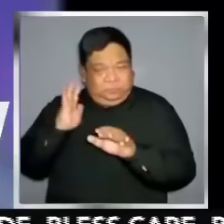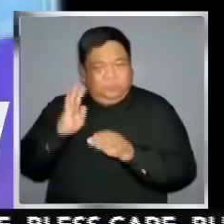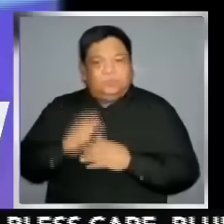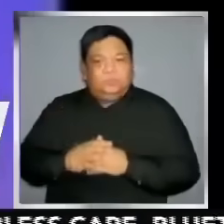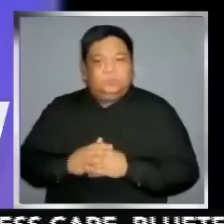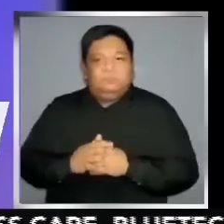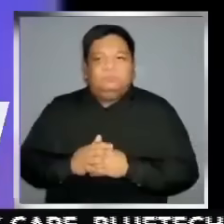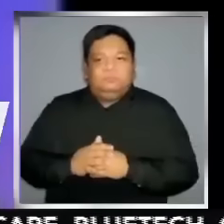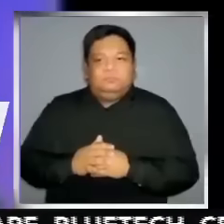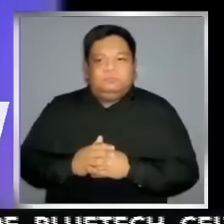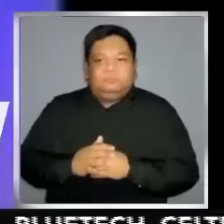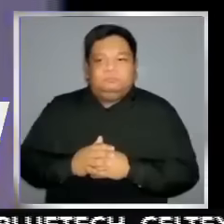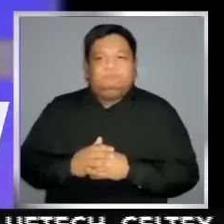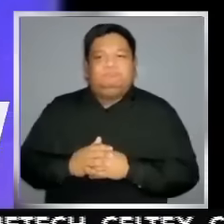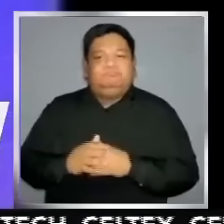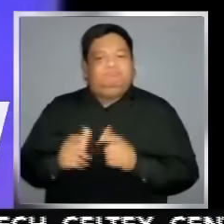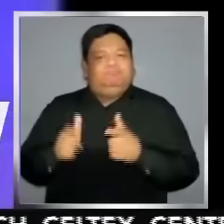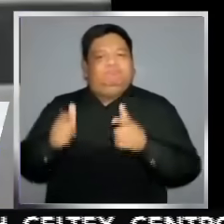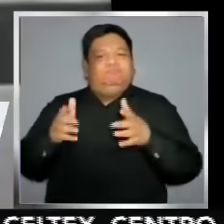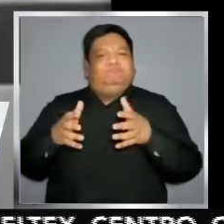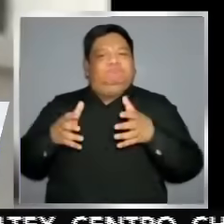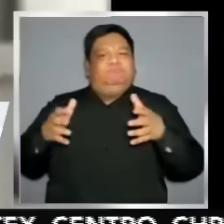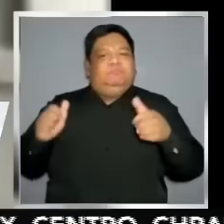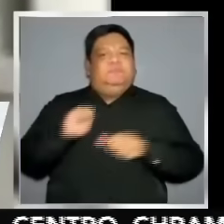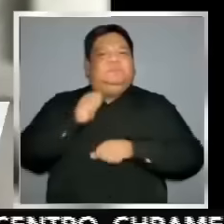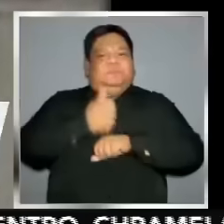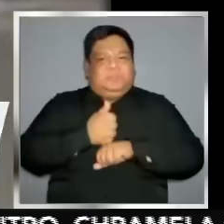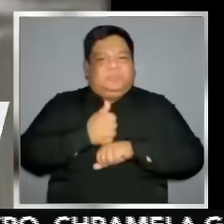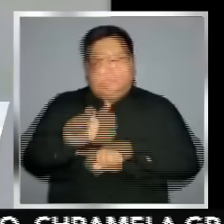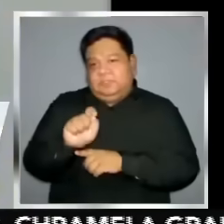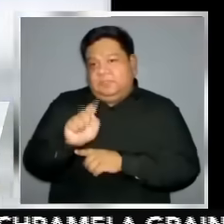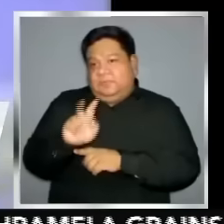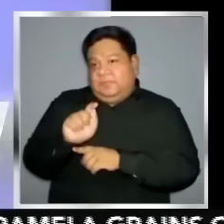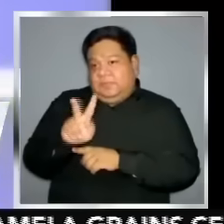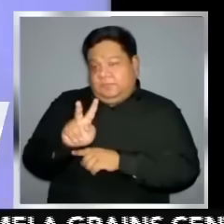hanggang sa maging full-fledged TV station,